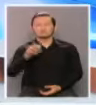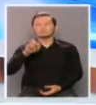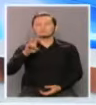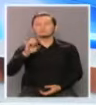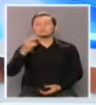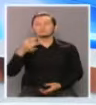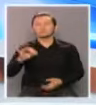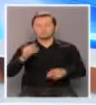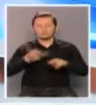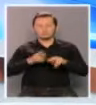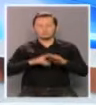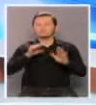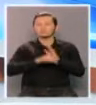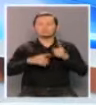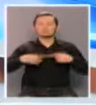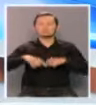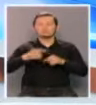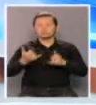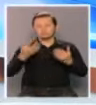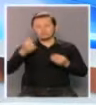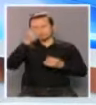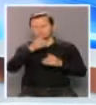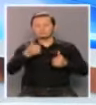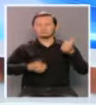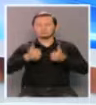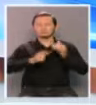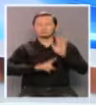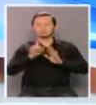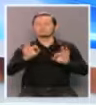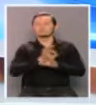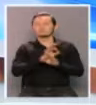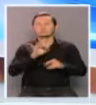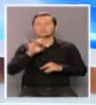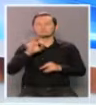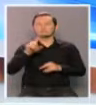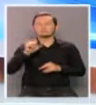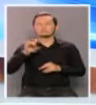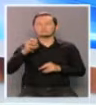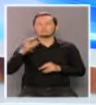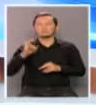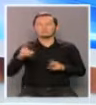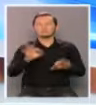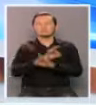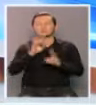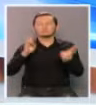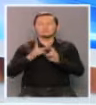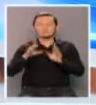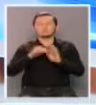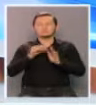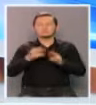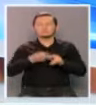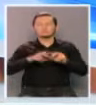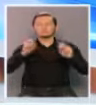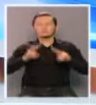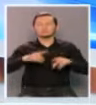Атамикен Ай. Под таким названием в этом году пройдет фестиваль исполнения песен из репертуара Розы Рымбаевой. Фестиваль организован Центром народного